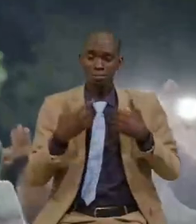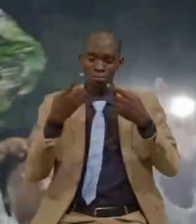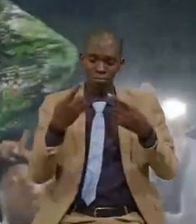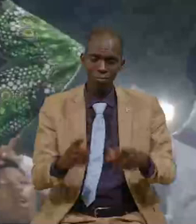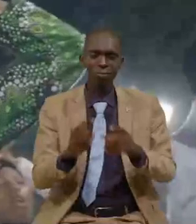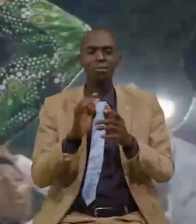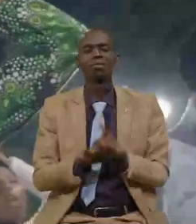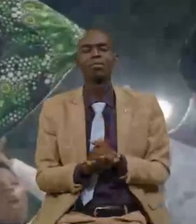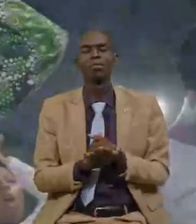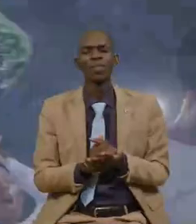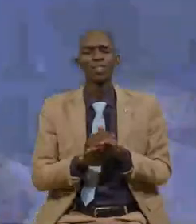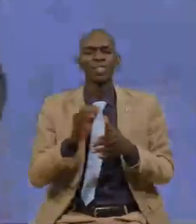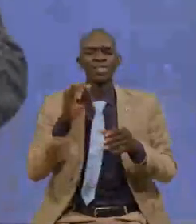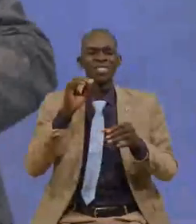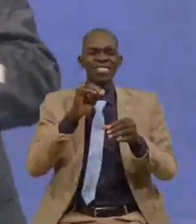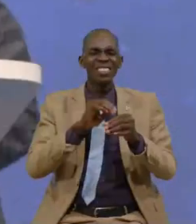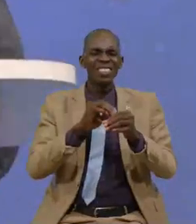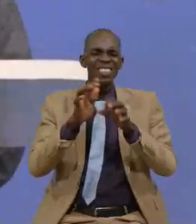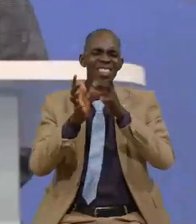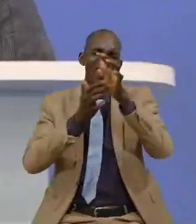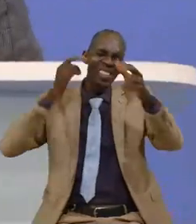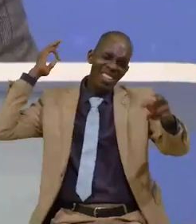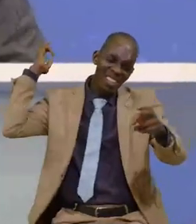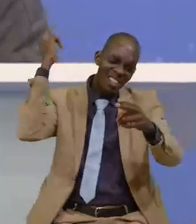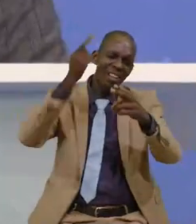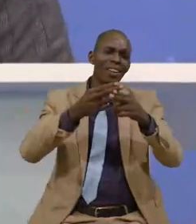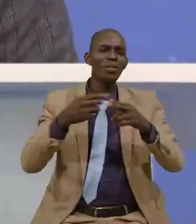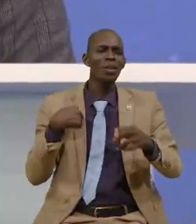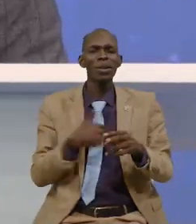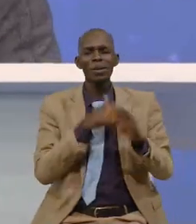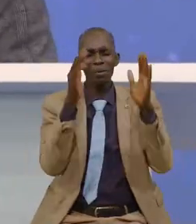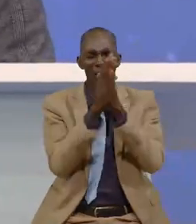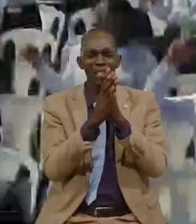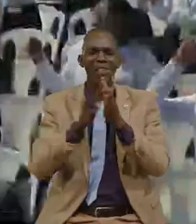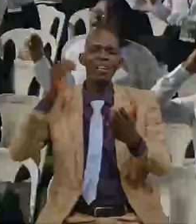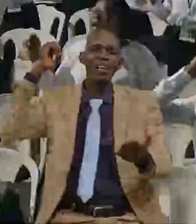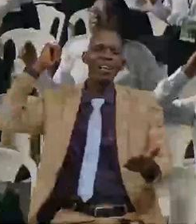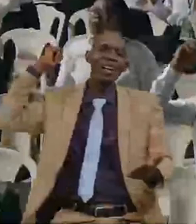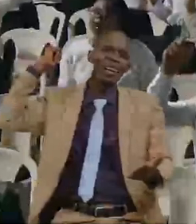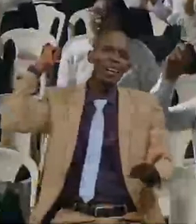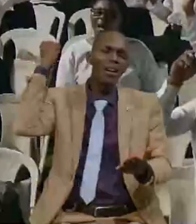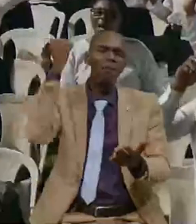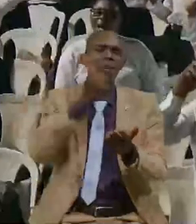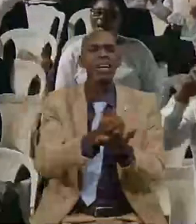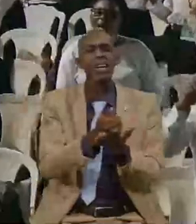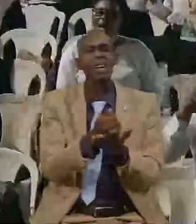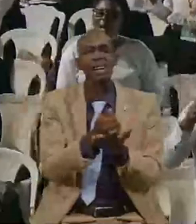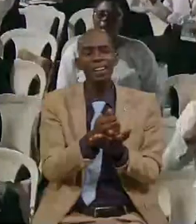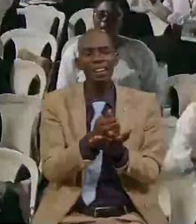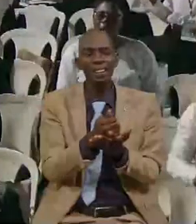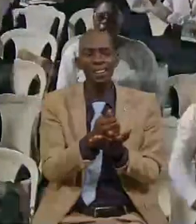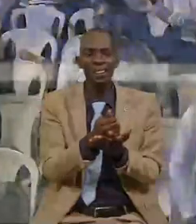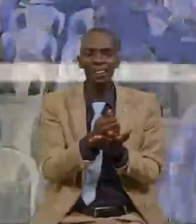C'est accompli, c'est fait. Au nom de Jésus, nous